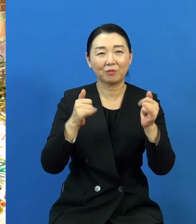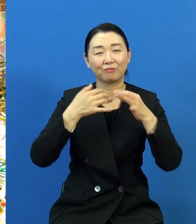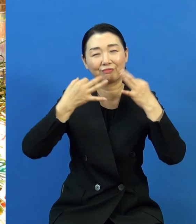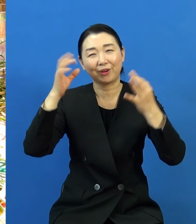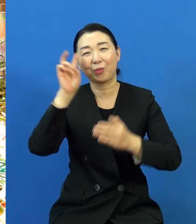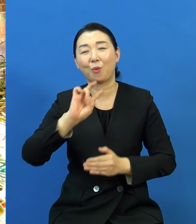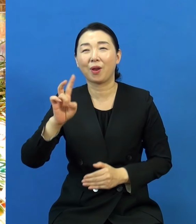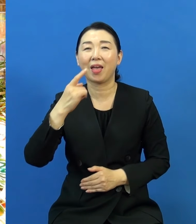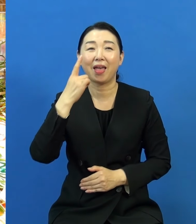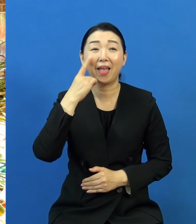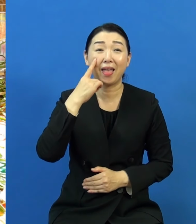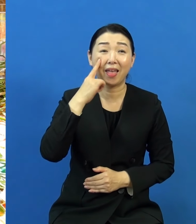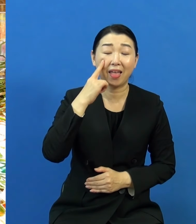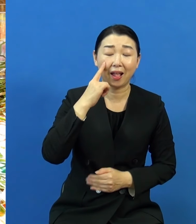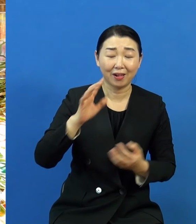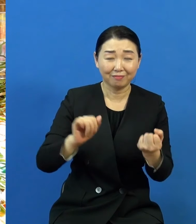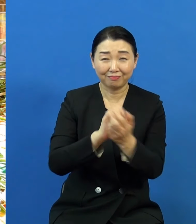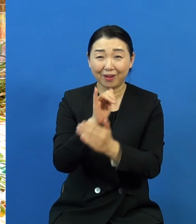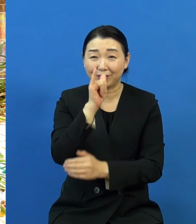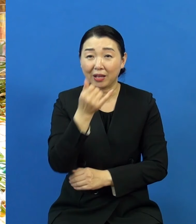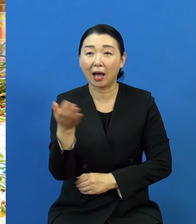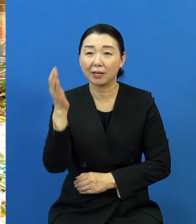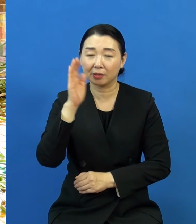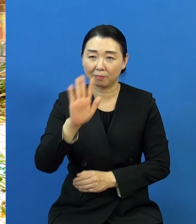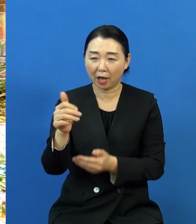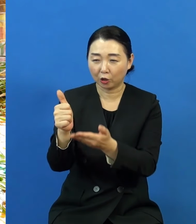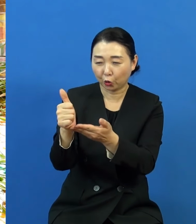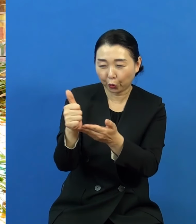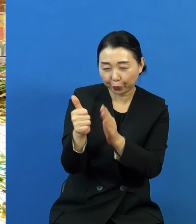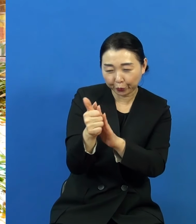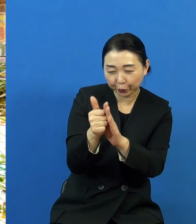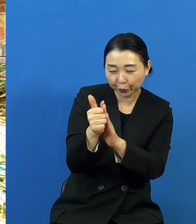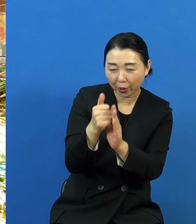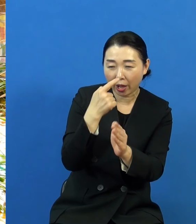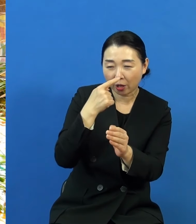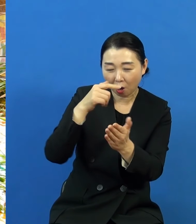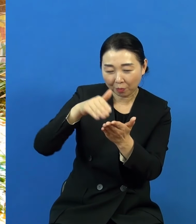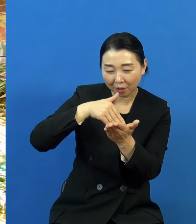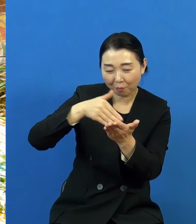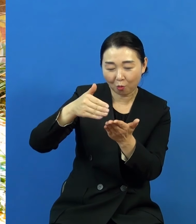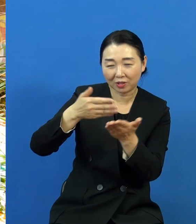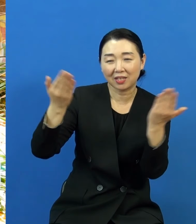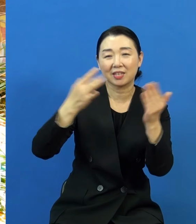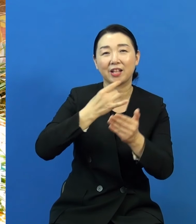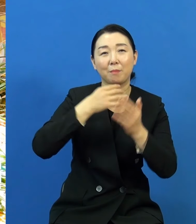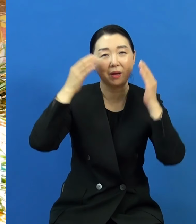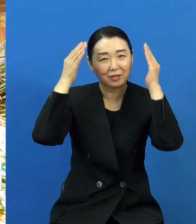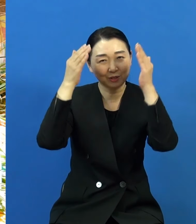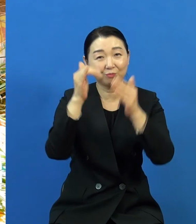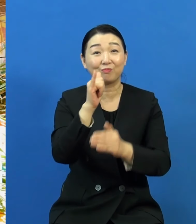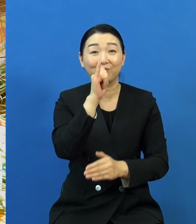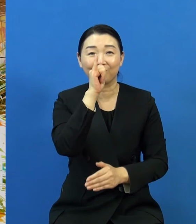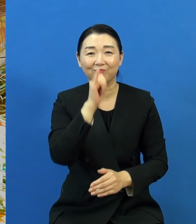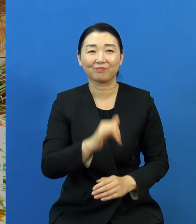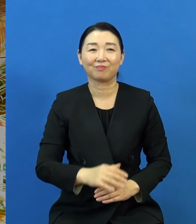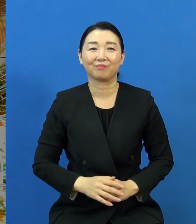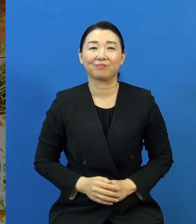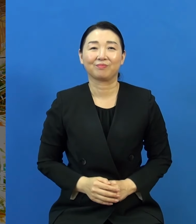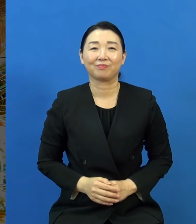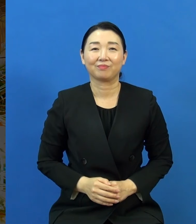부르며 요란해도 오직 손님들을 대접할 커피 볶는 일에만 집중하고 있었던 것이죠.